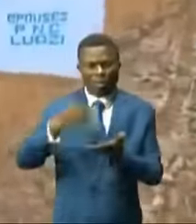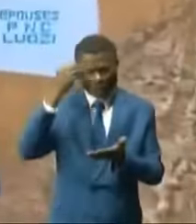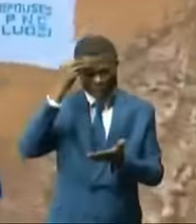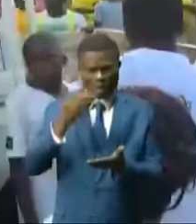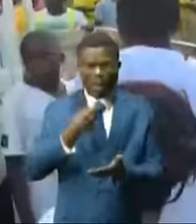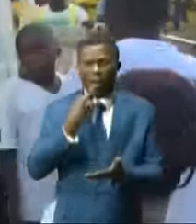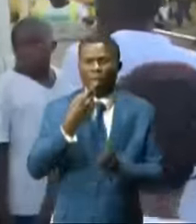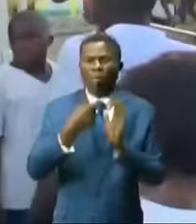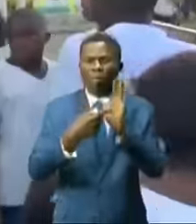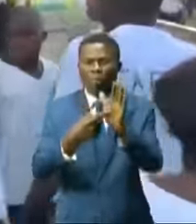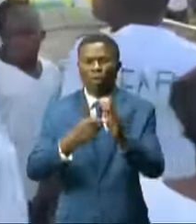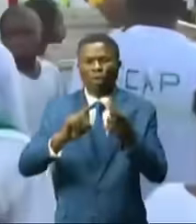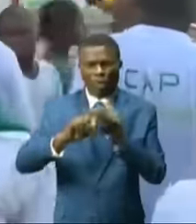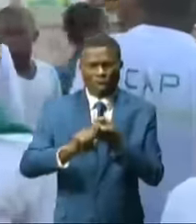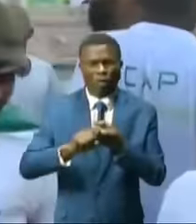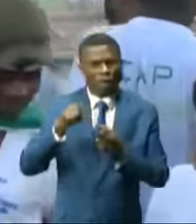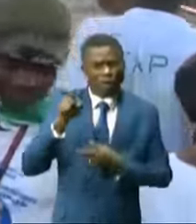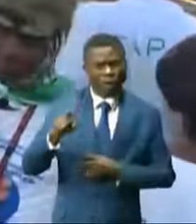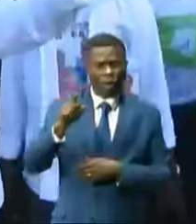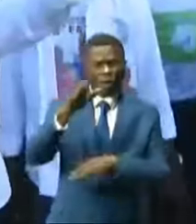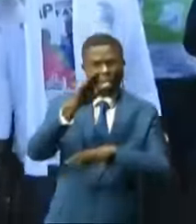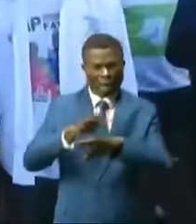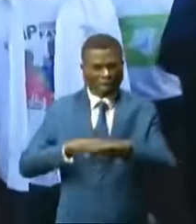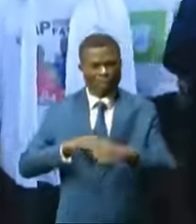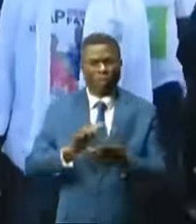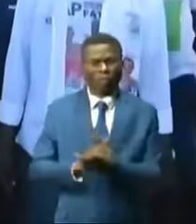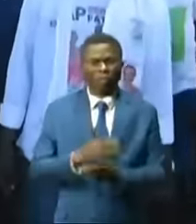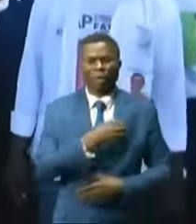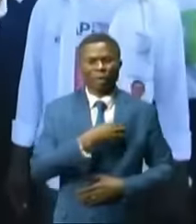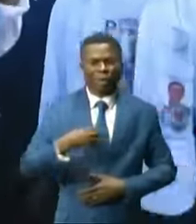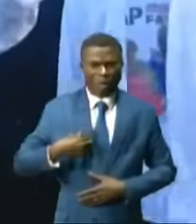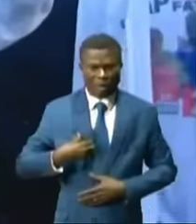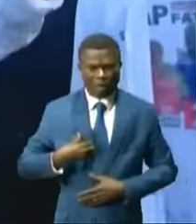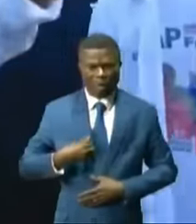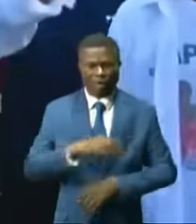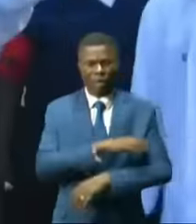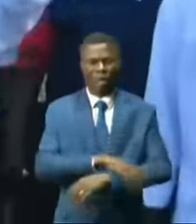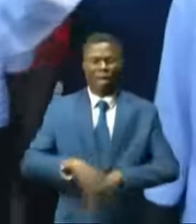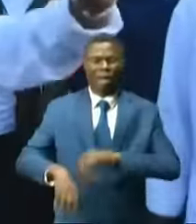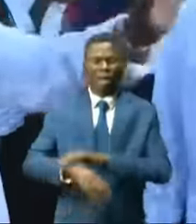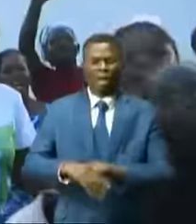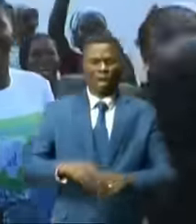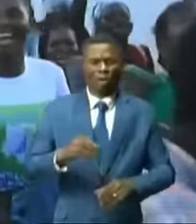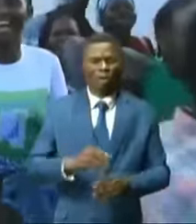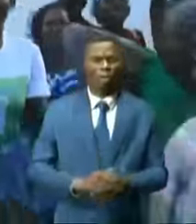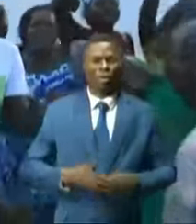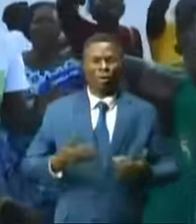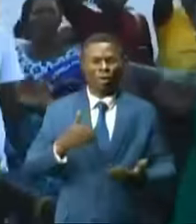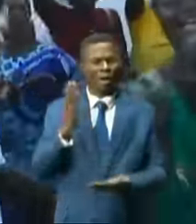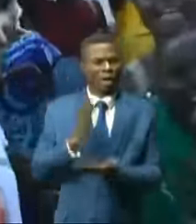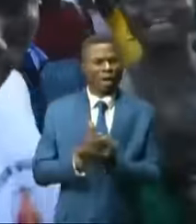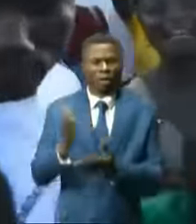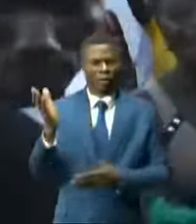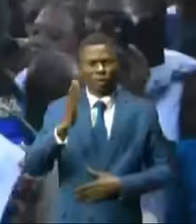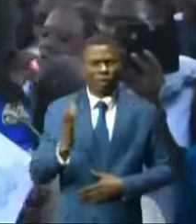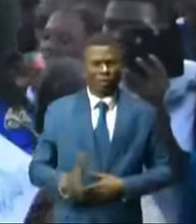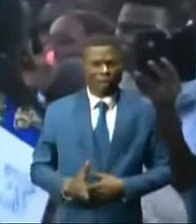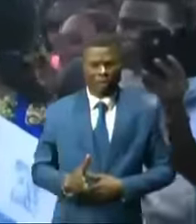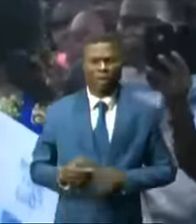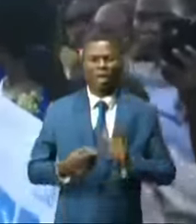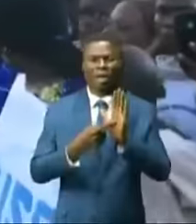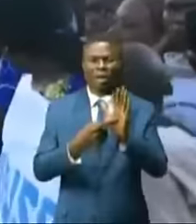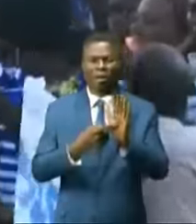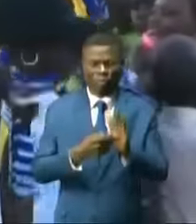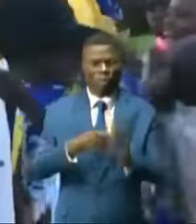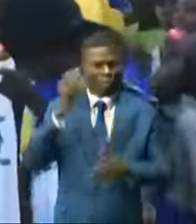leur gratitude à celle qu'elles appellent la dame à la compassion sans limite. Nefertiti Ngoudianza a exprimé